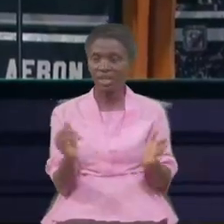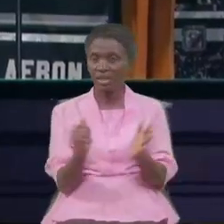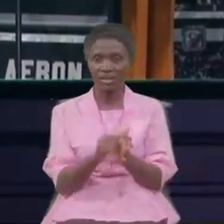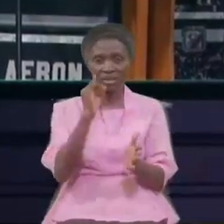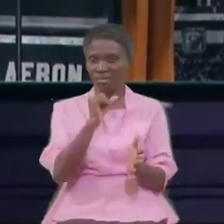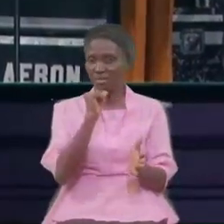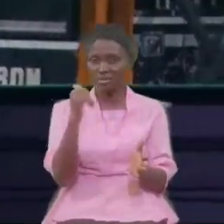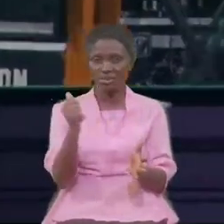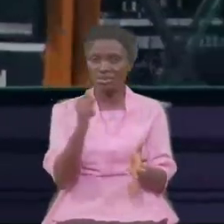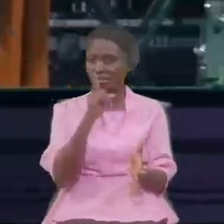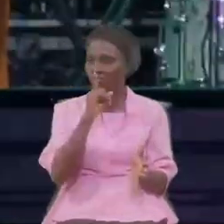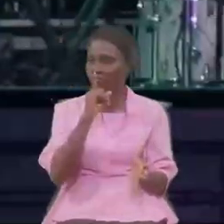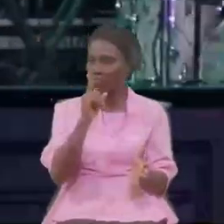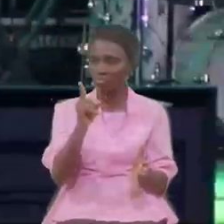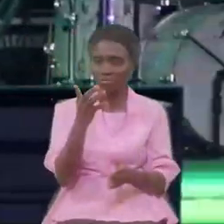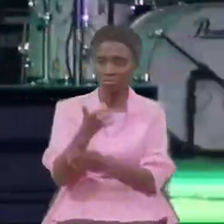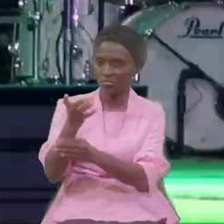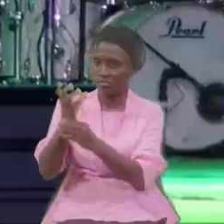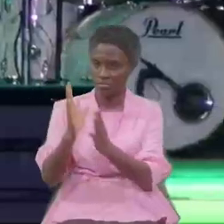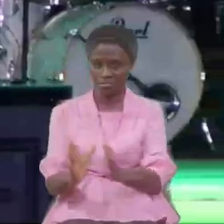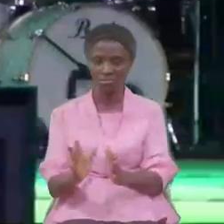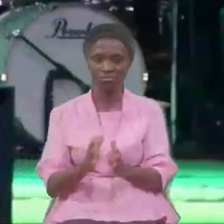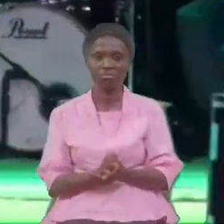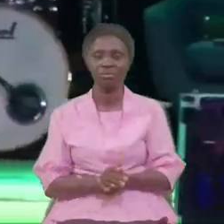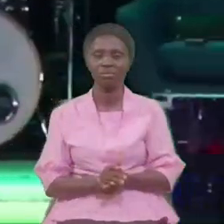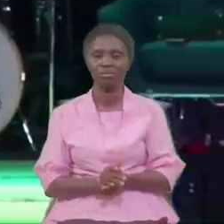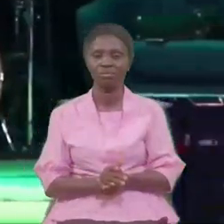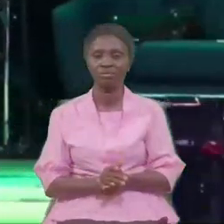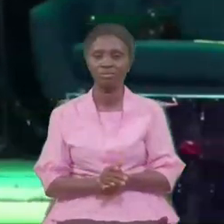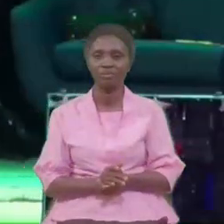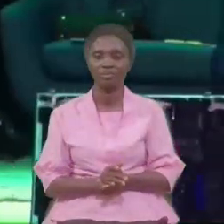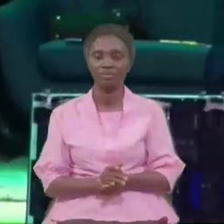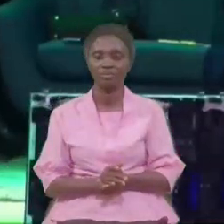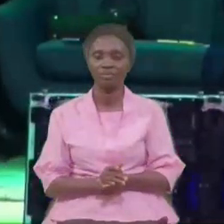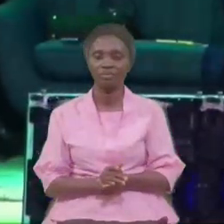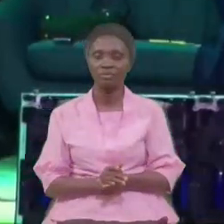Ce n'est pas un véritable pétitionnaire.